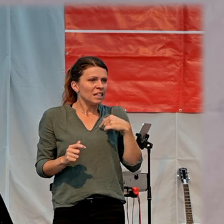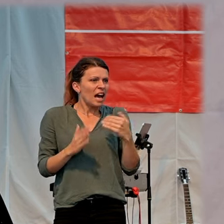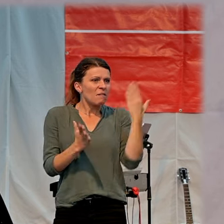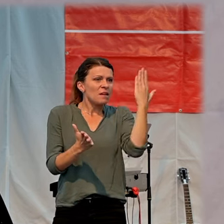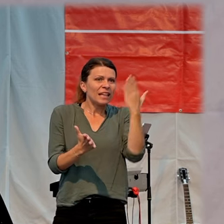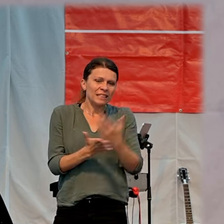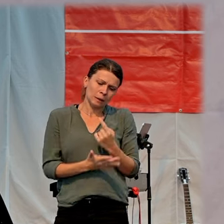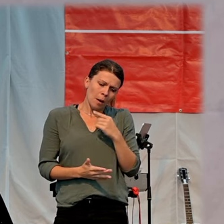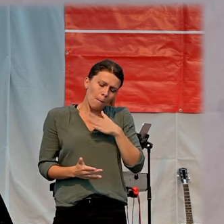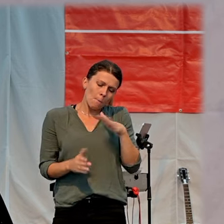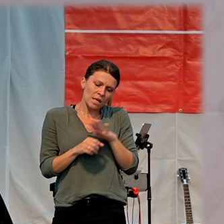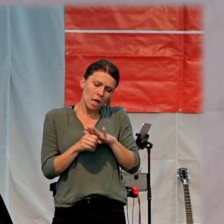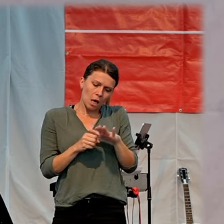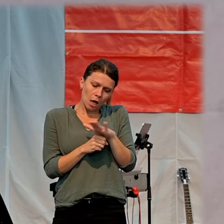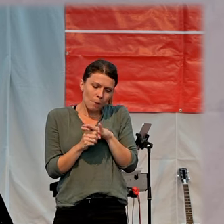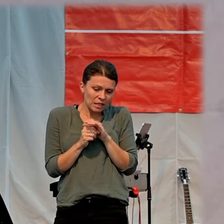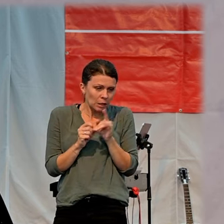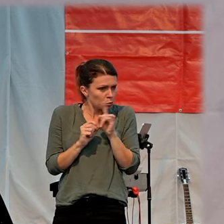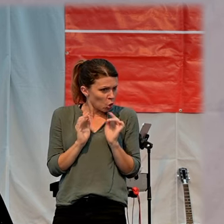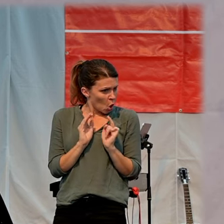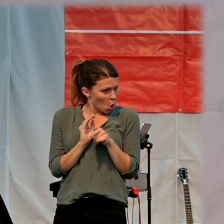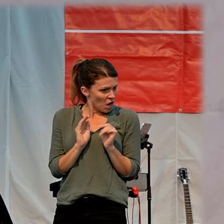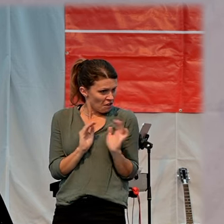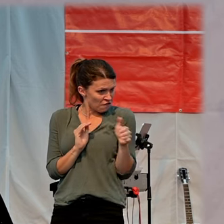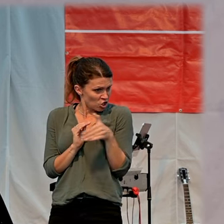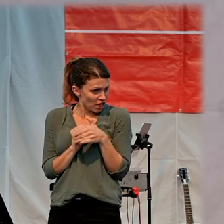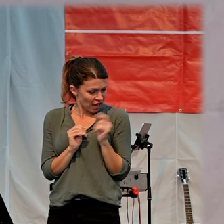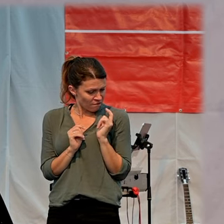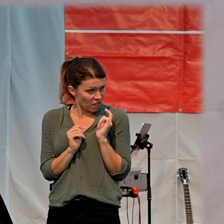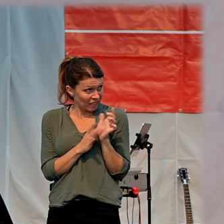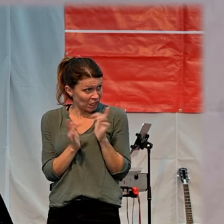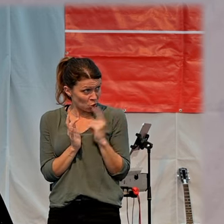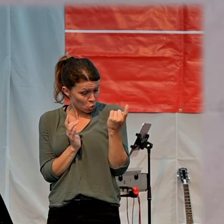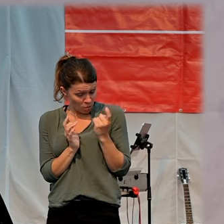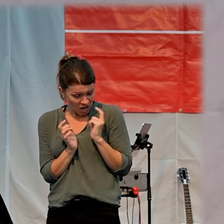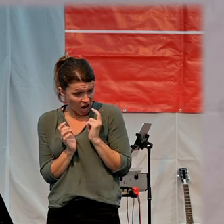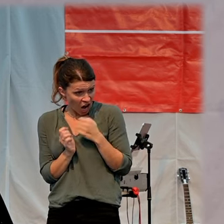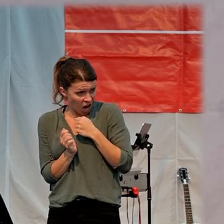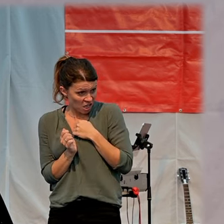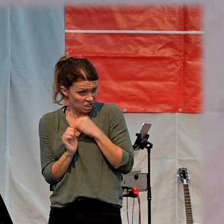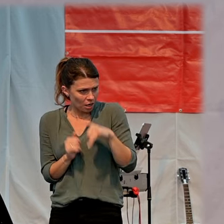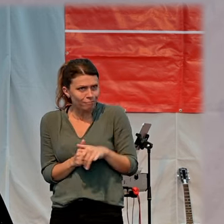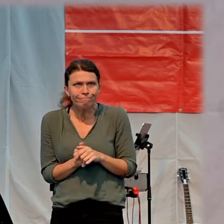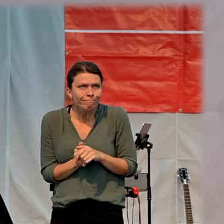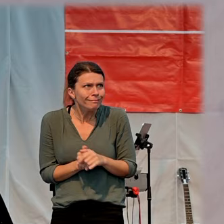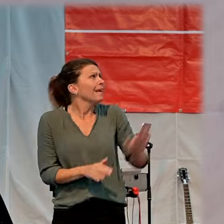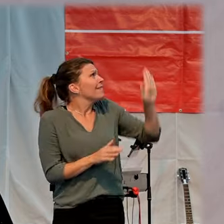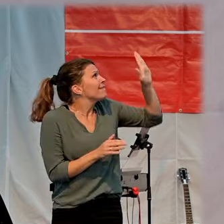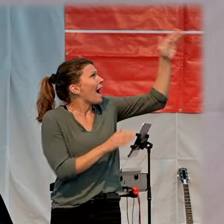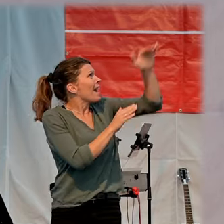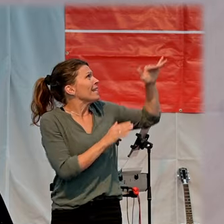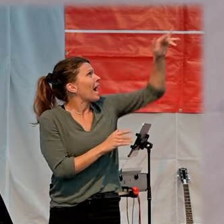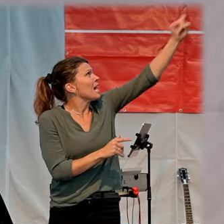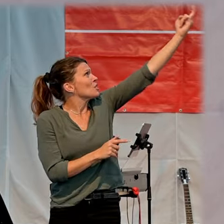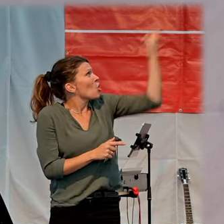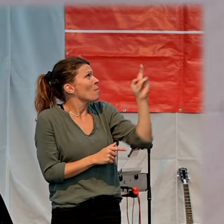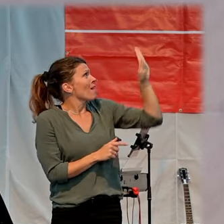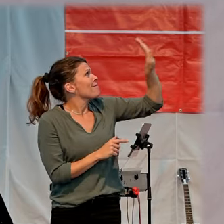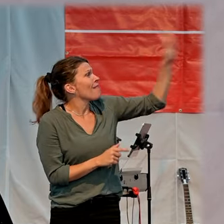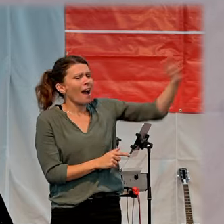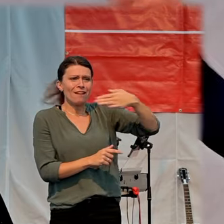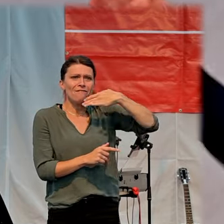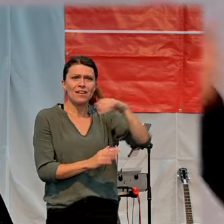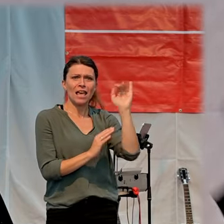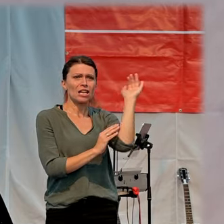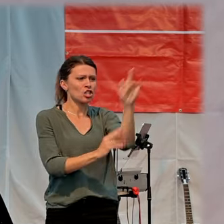deiner Gemeinde dich in einer Höhle verstickst, bis der Herr Jesus wiederkommt. Dein Reich komme, dein Wille geschehe,